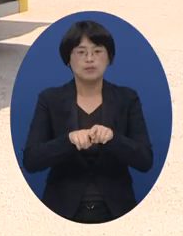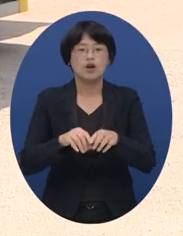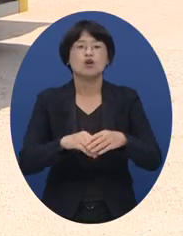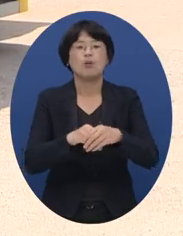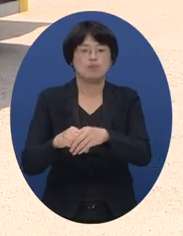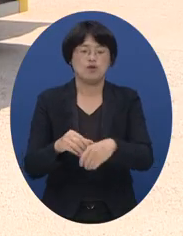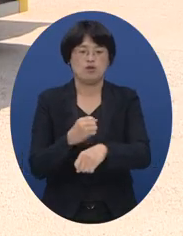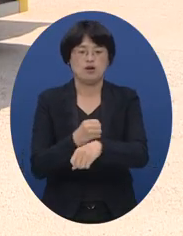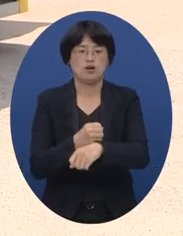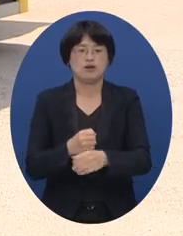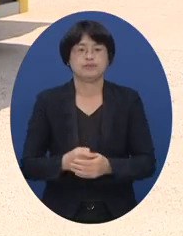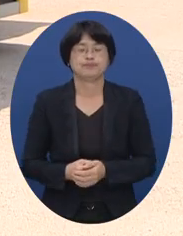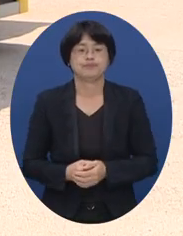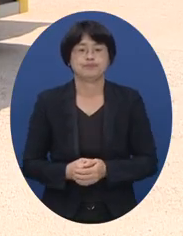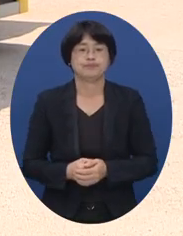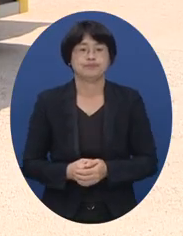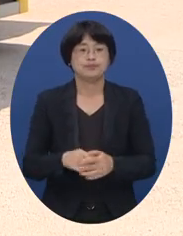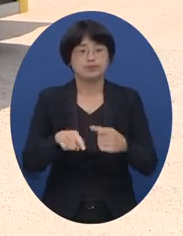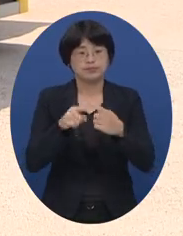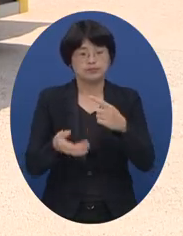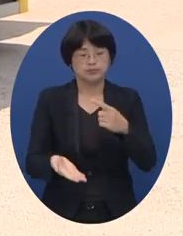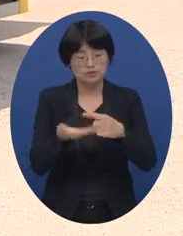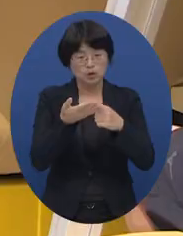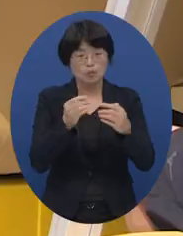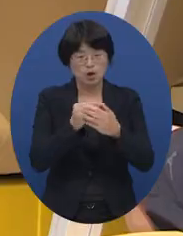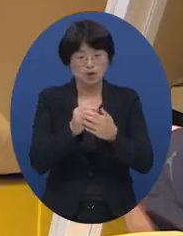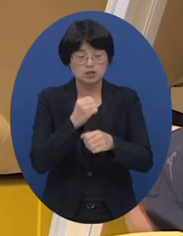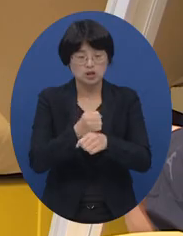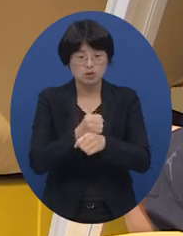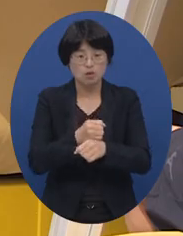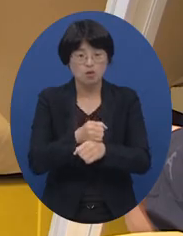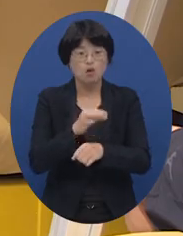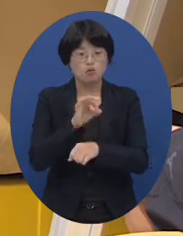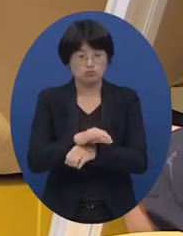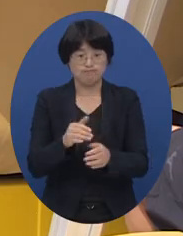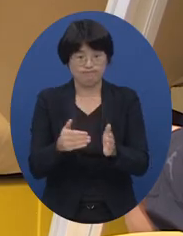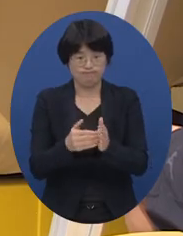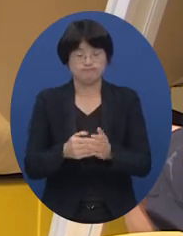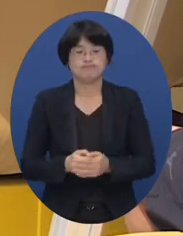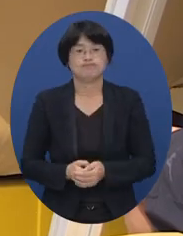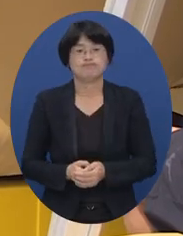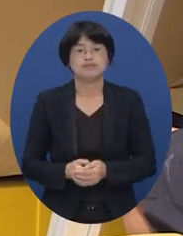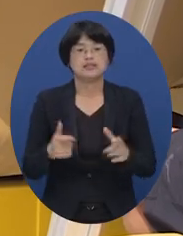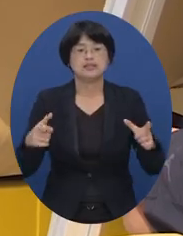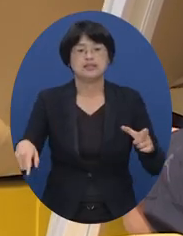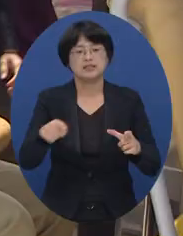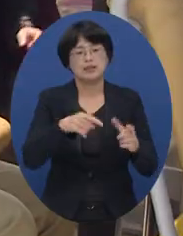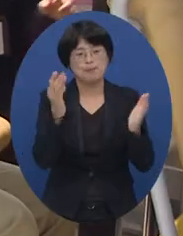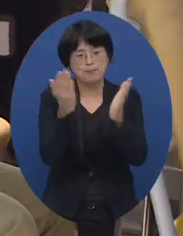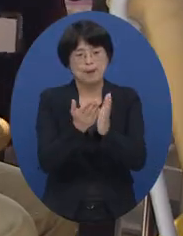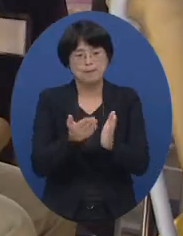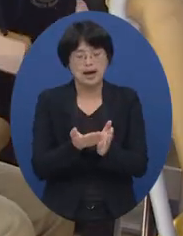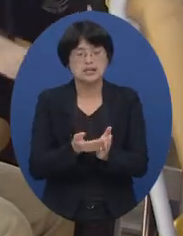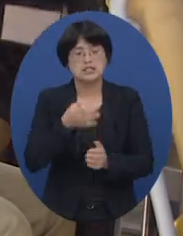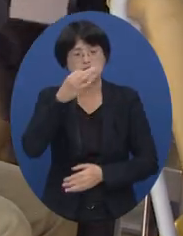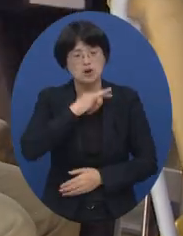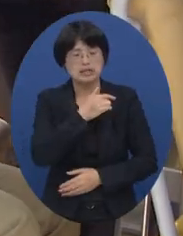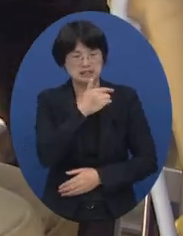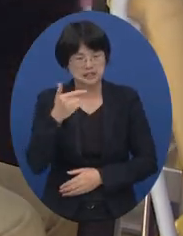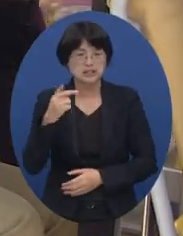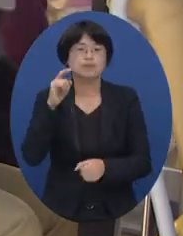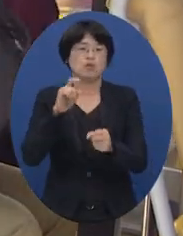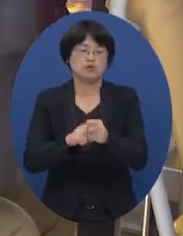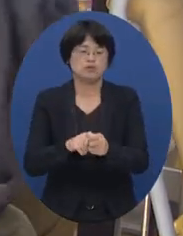추진하는. 올해 초 공모를 통해 효과를 따져 선정됐습니다. 지역 상황에 맞는 사업 추진으로 효율성을 극대화하겠다는